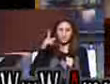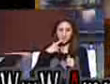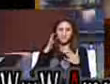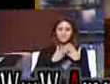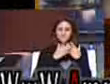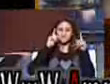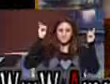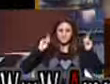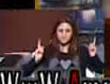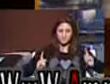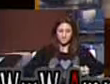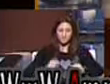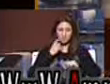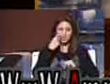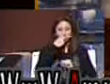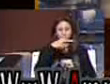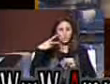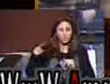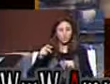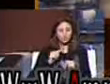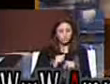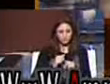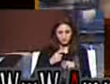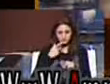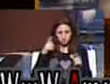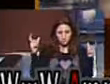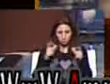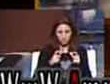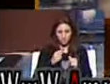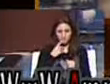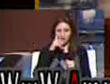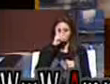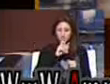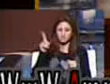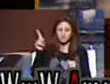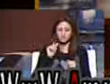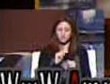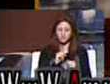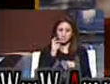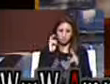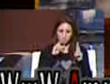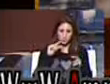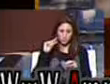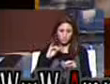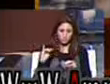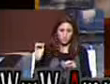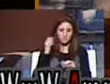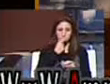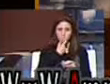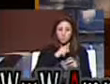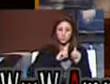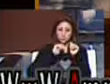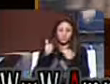الشريف يوم 22 من يناير بقاعة المؤتمرات بالأزهر الشريف بحضور الدكتور محمد مرسي